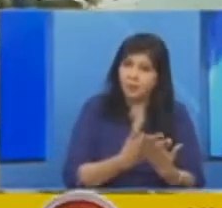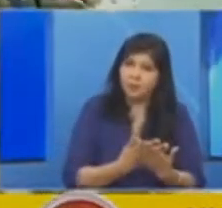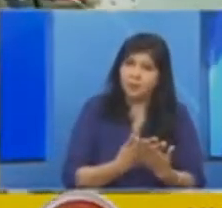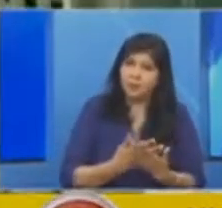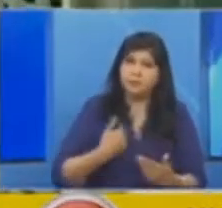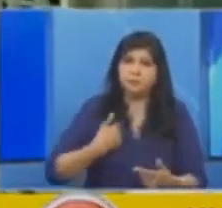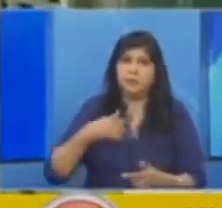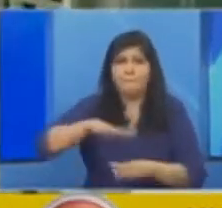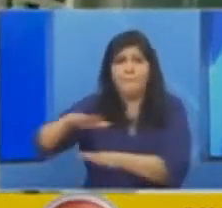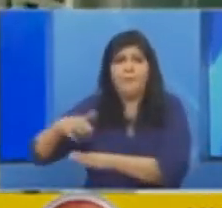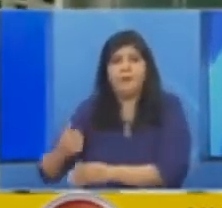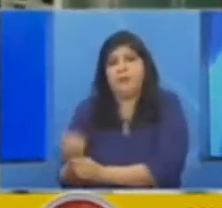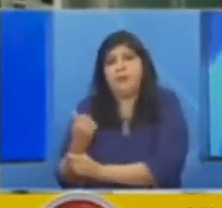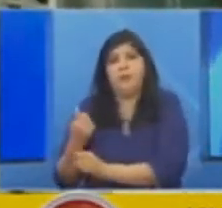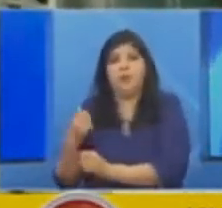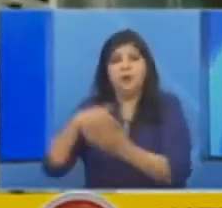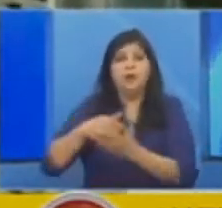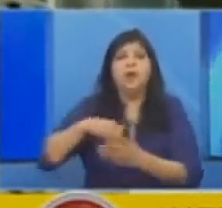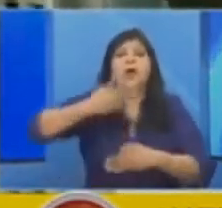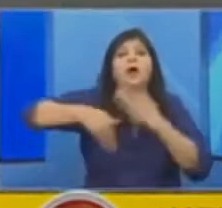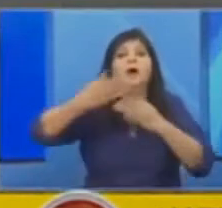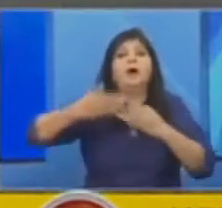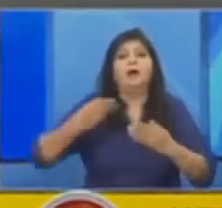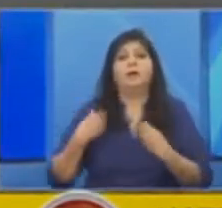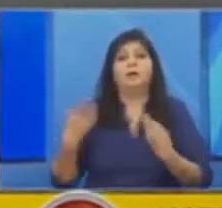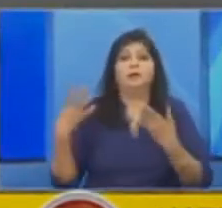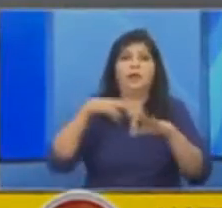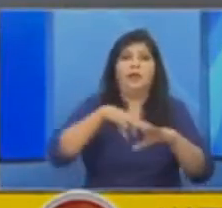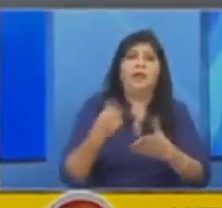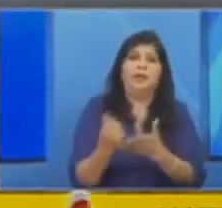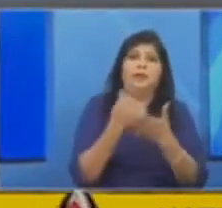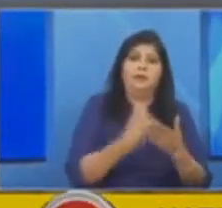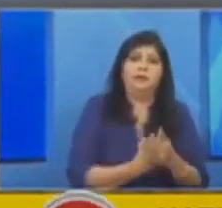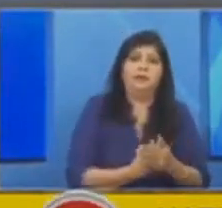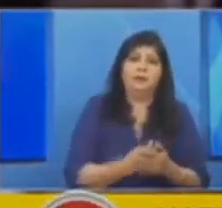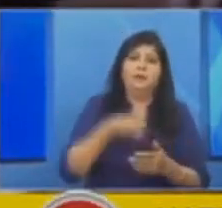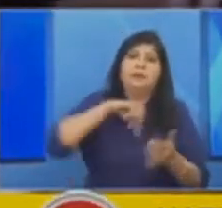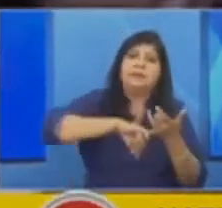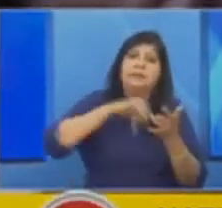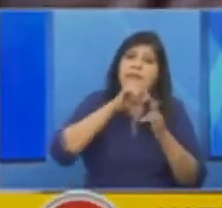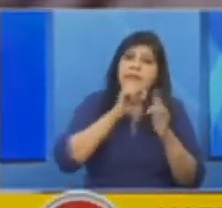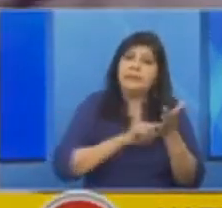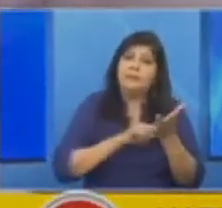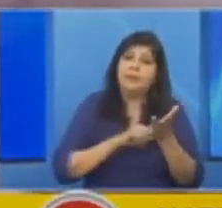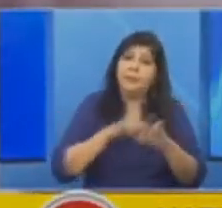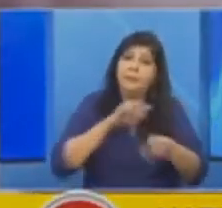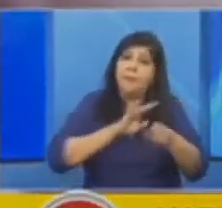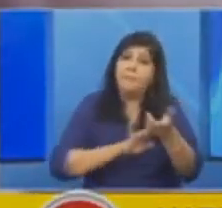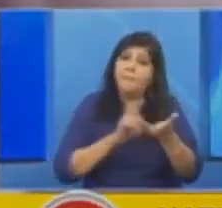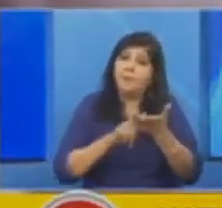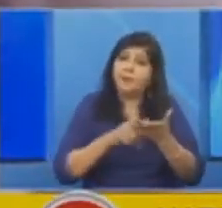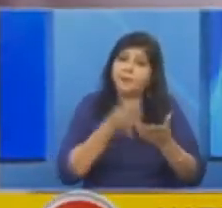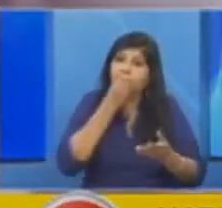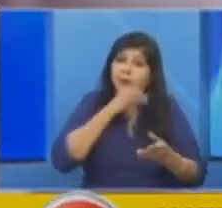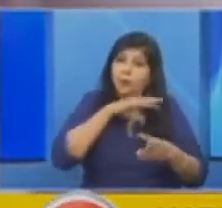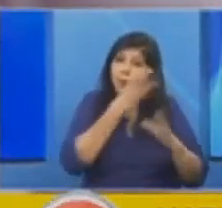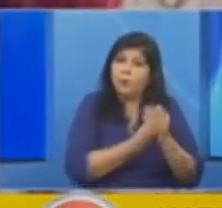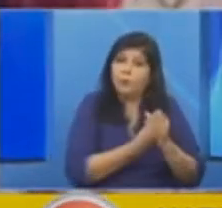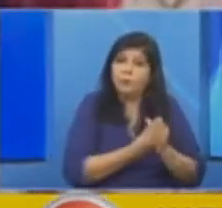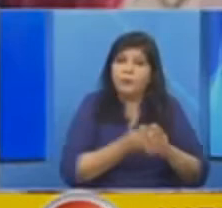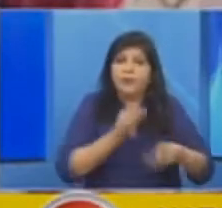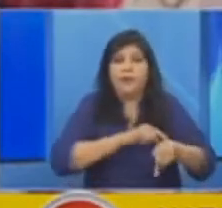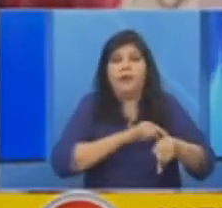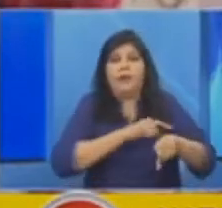पूरे देश में सितंबर महने को पोशन माह, nutrition मन्त के रूप में मनाये